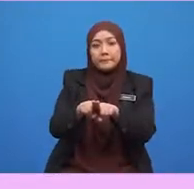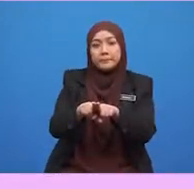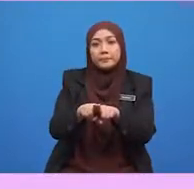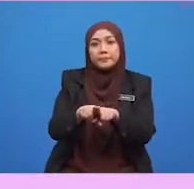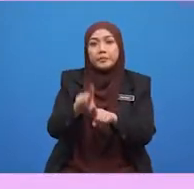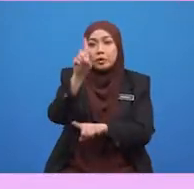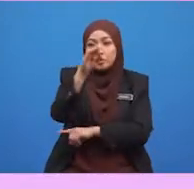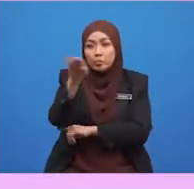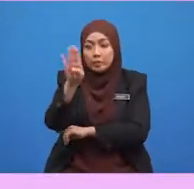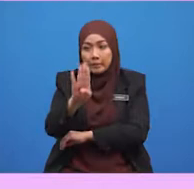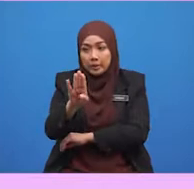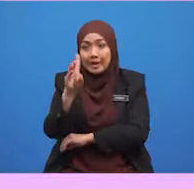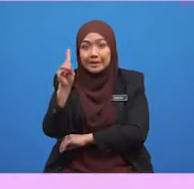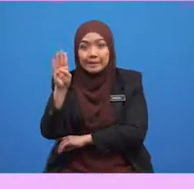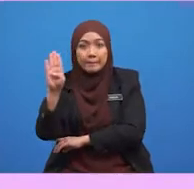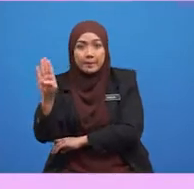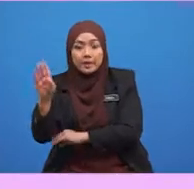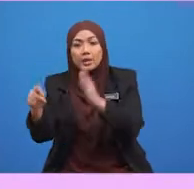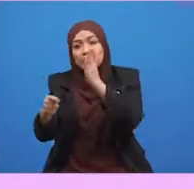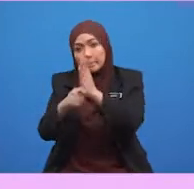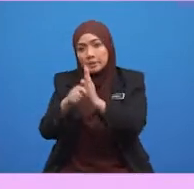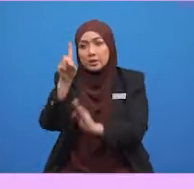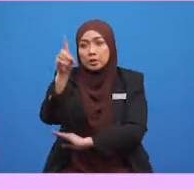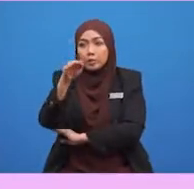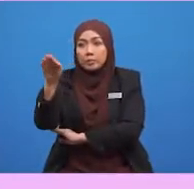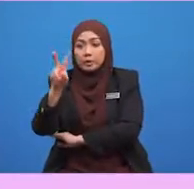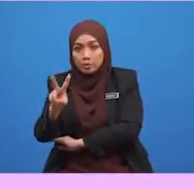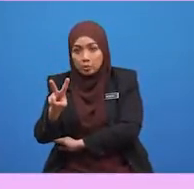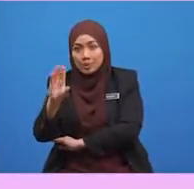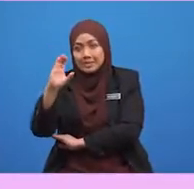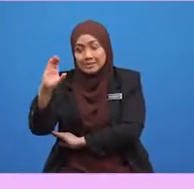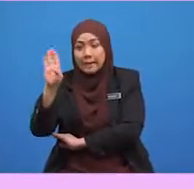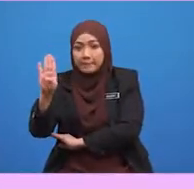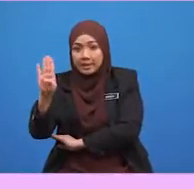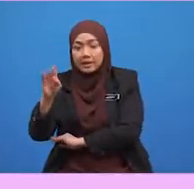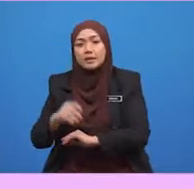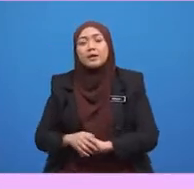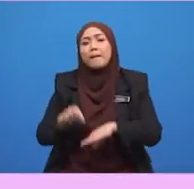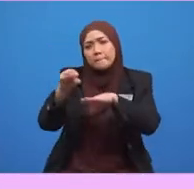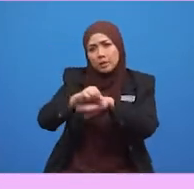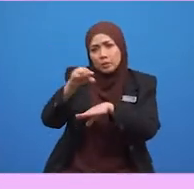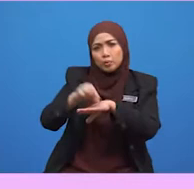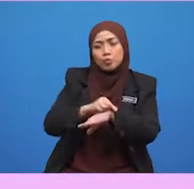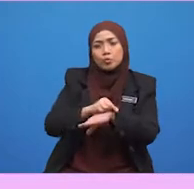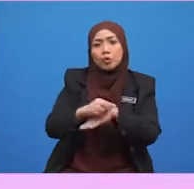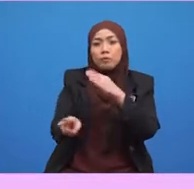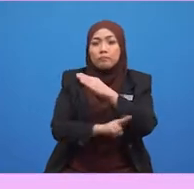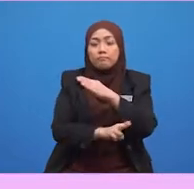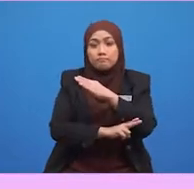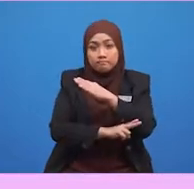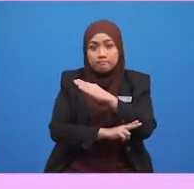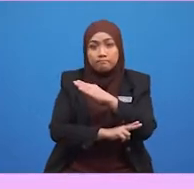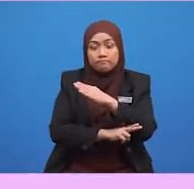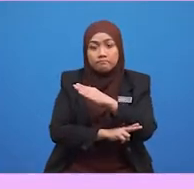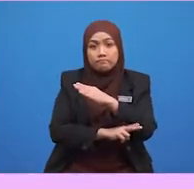2 DB tambah 1 per 2 CB. Menggunakan hukum Kalis